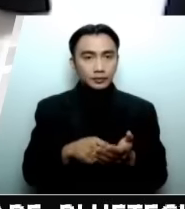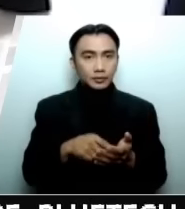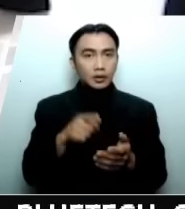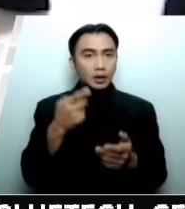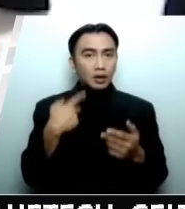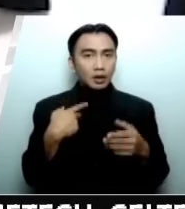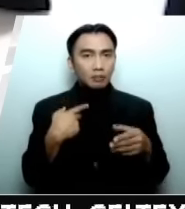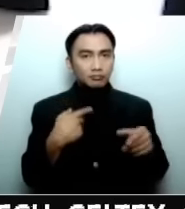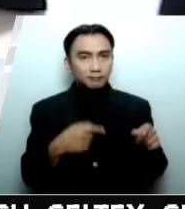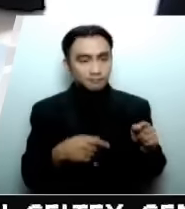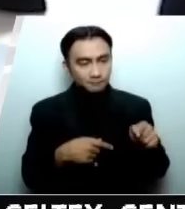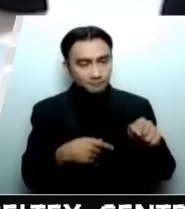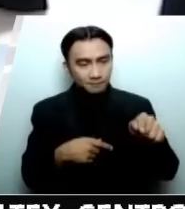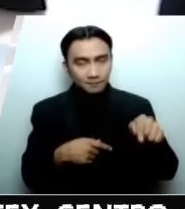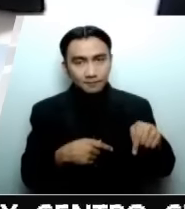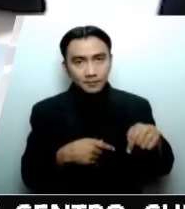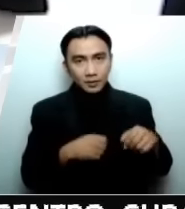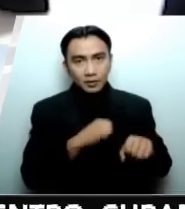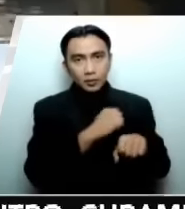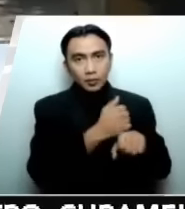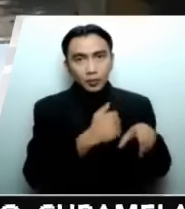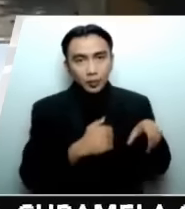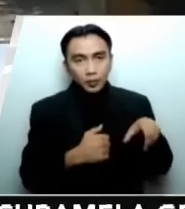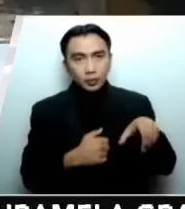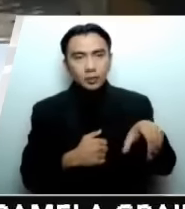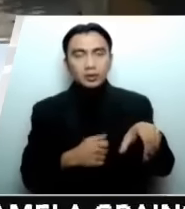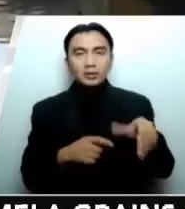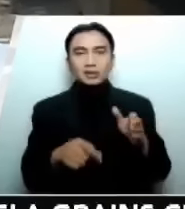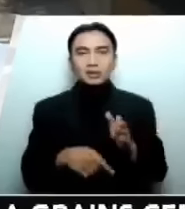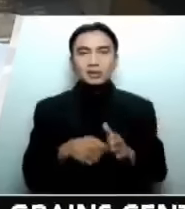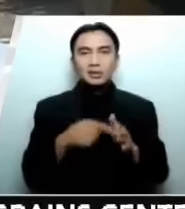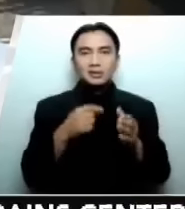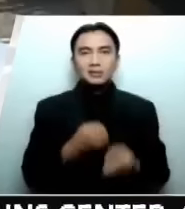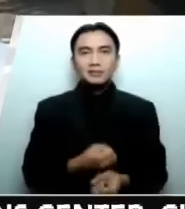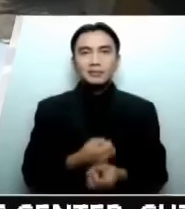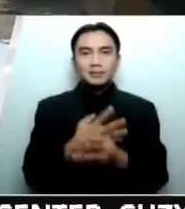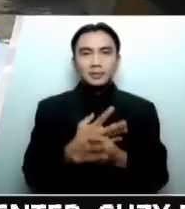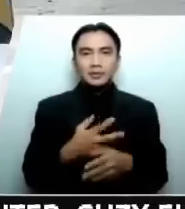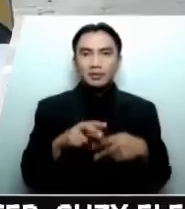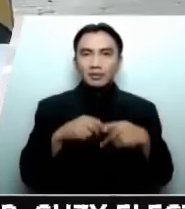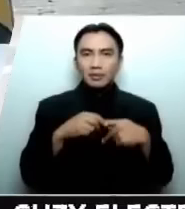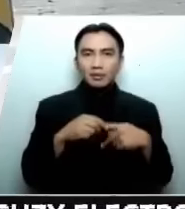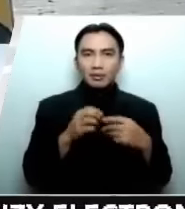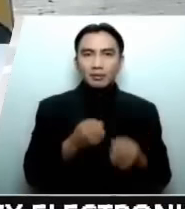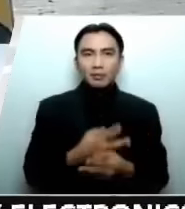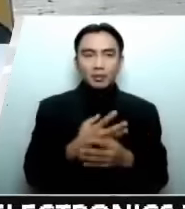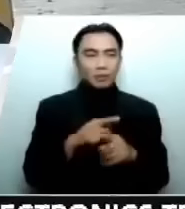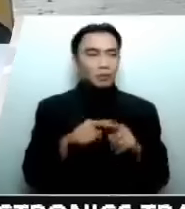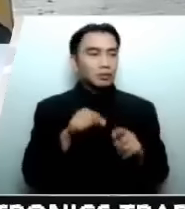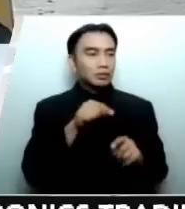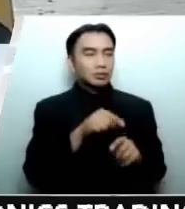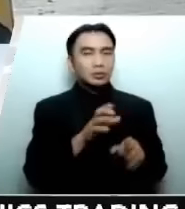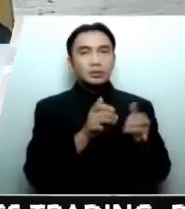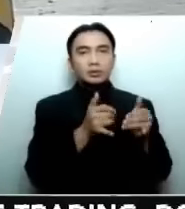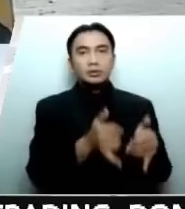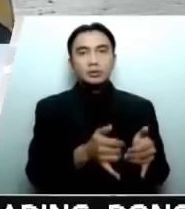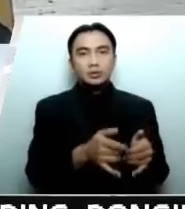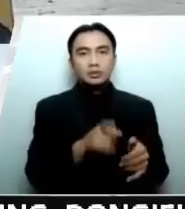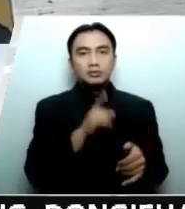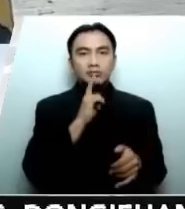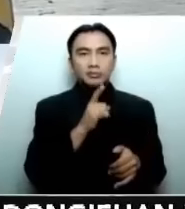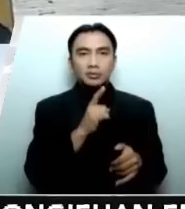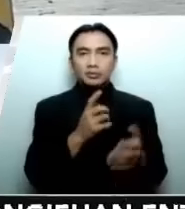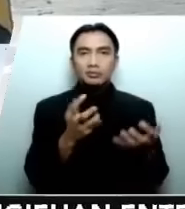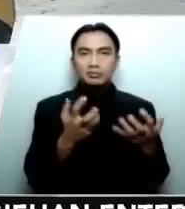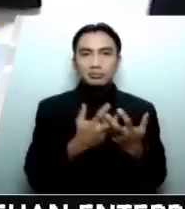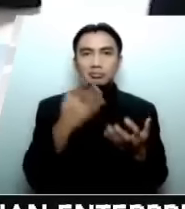sa init, sa lamig, so pumuputok siya, ma'am. Unlike sa cement barriers, nandun lang siya, parang it was meant to shatter and